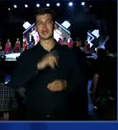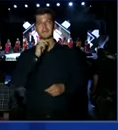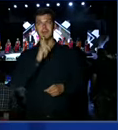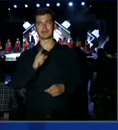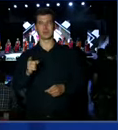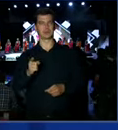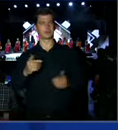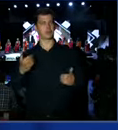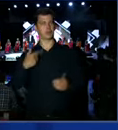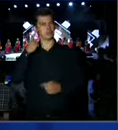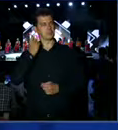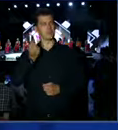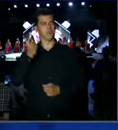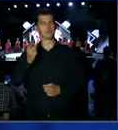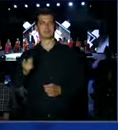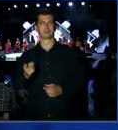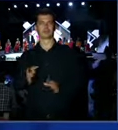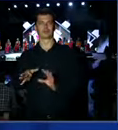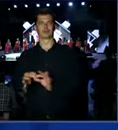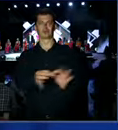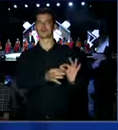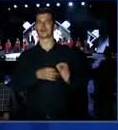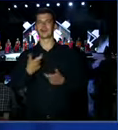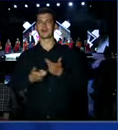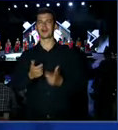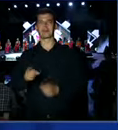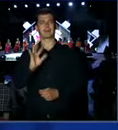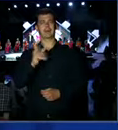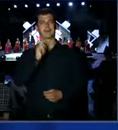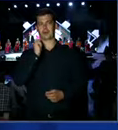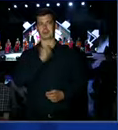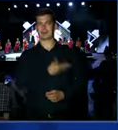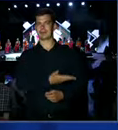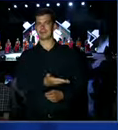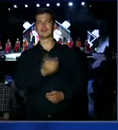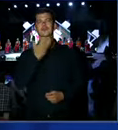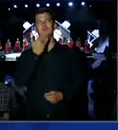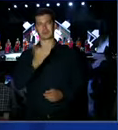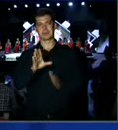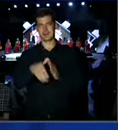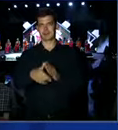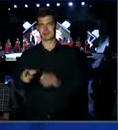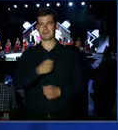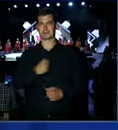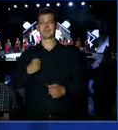podchwycili od nas tego bakcyla z konkursami pięknych kobiet. Więc dziękujemy miastu, dziękujemy